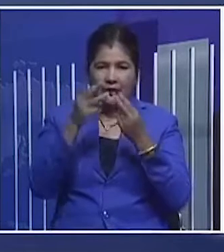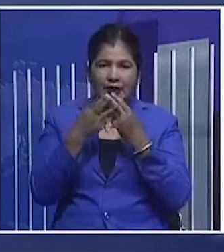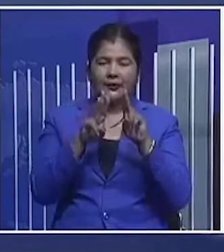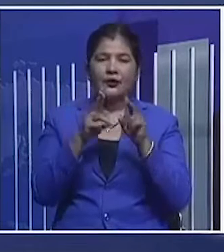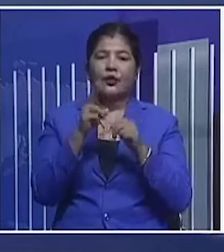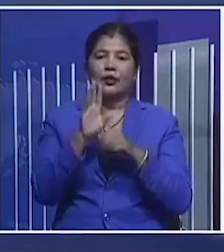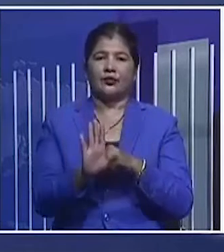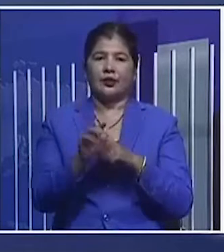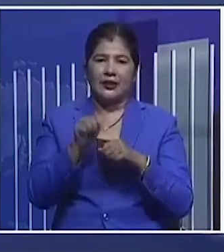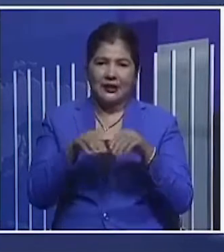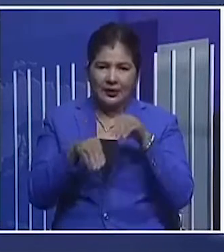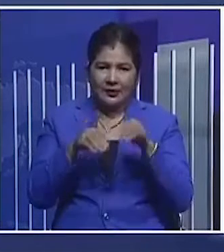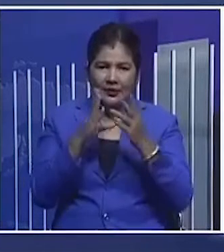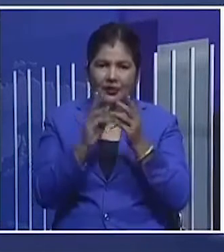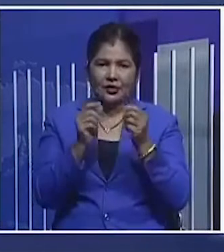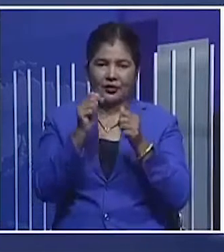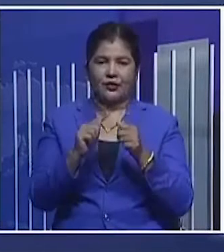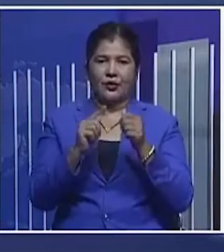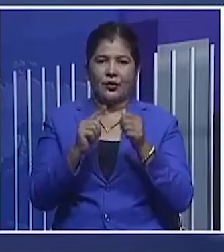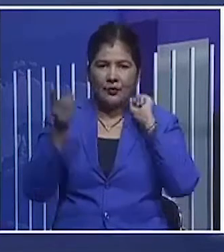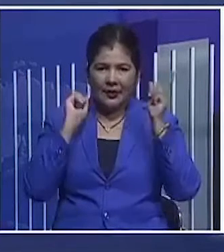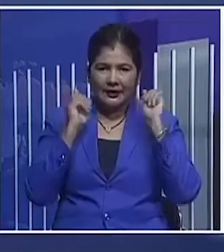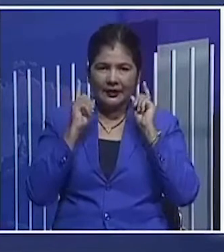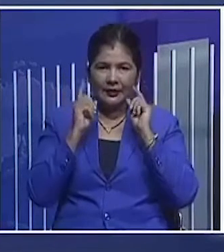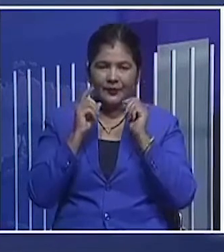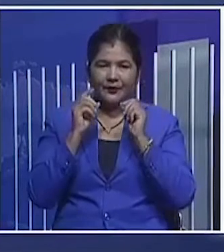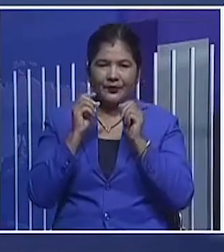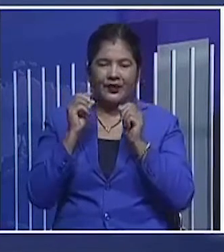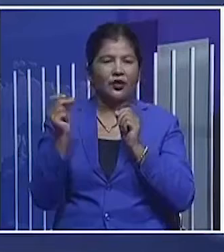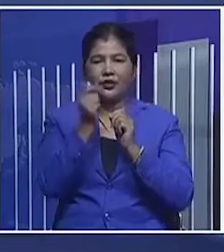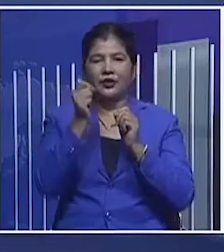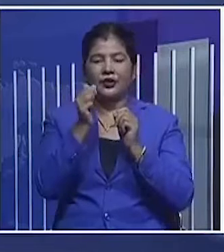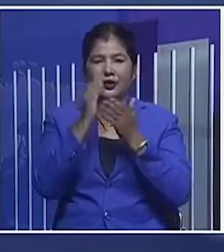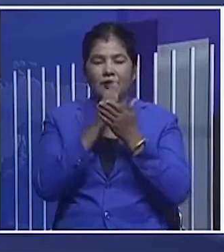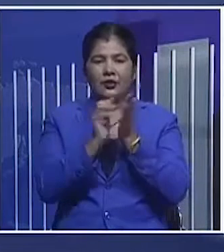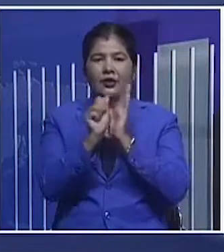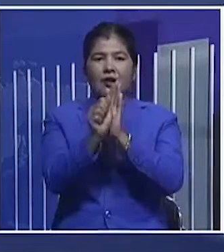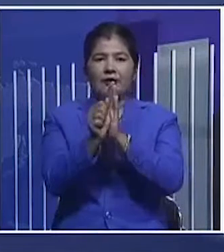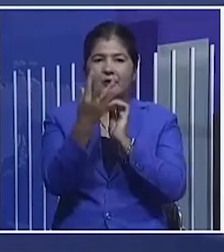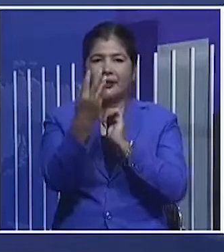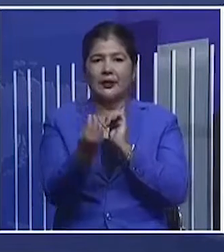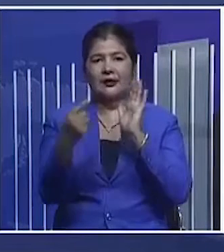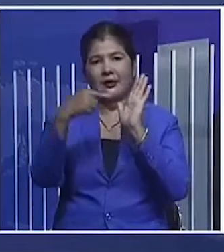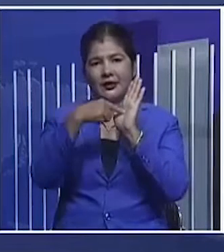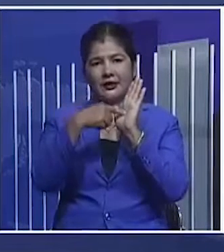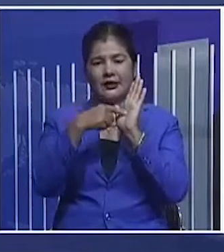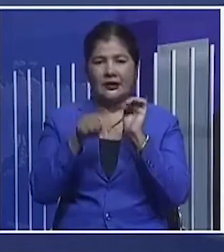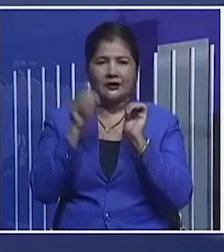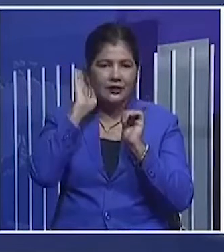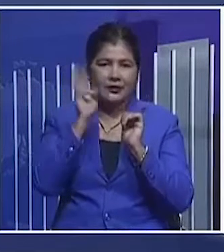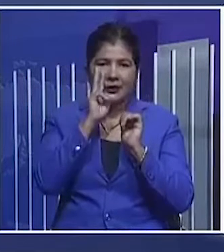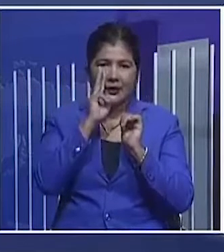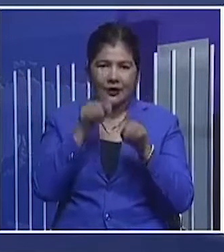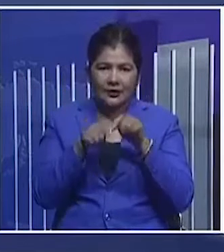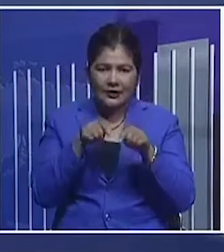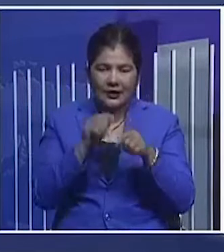आज मात्रै निर्वाचन सकिएको पालिकाको गति कसरी अगाडि बढ्छ त्यो भने हेर्न बाँकी छ। आजको समाचार: